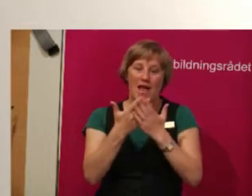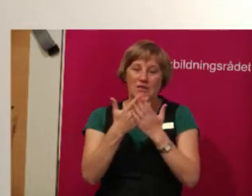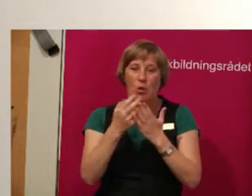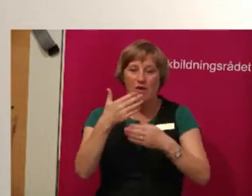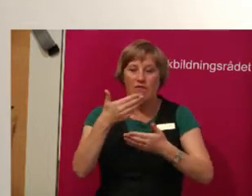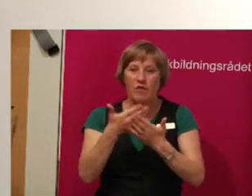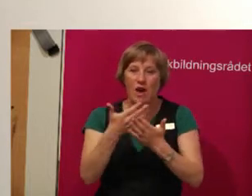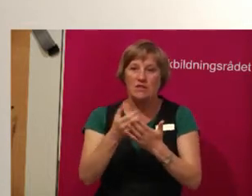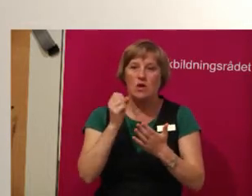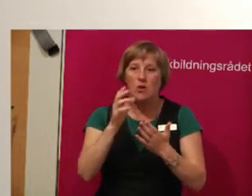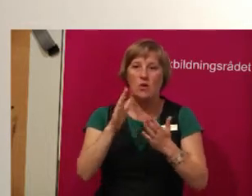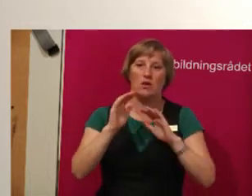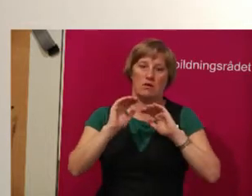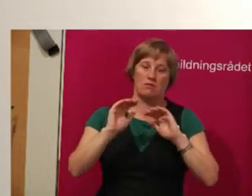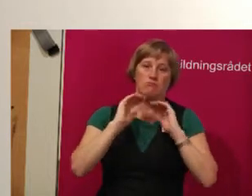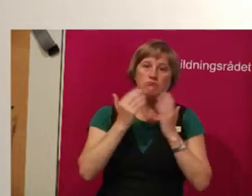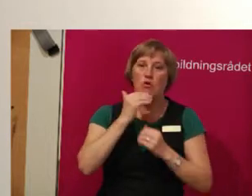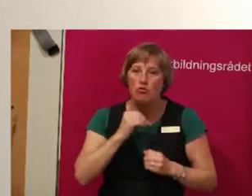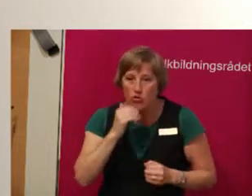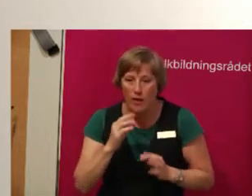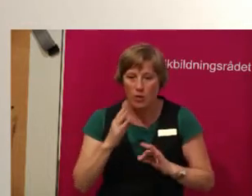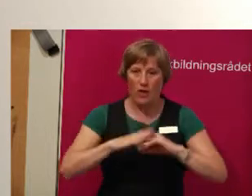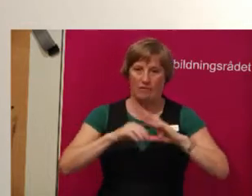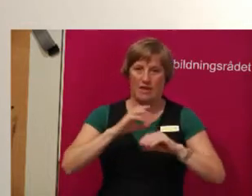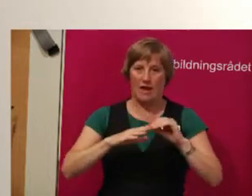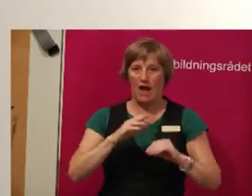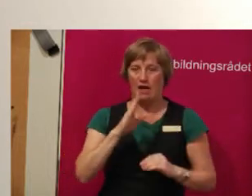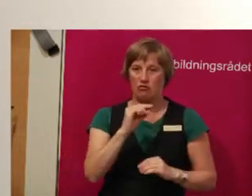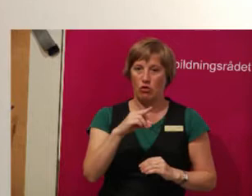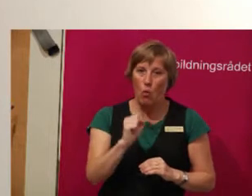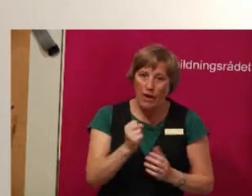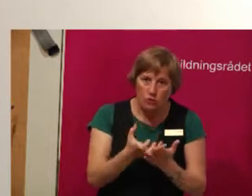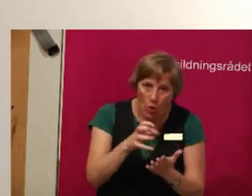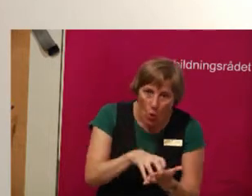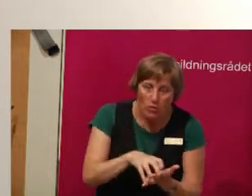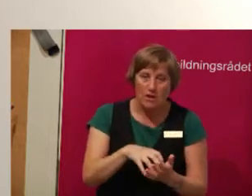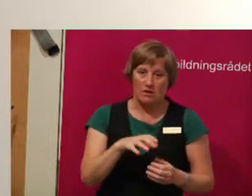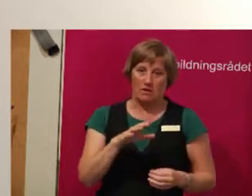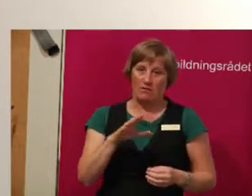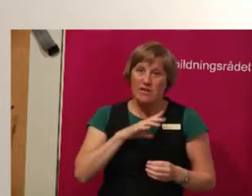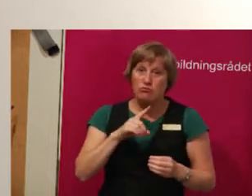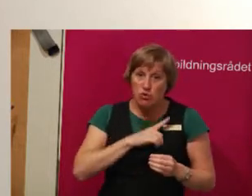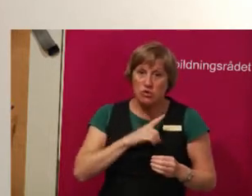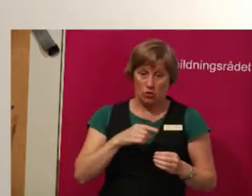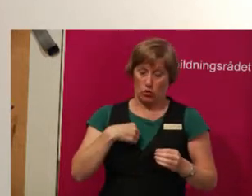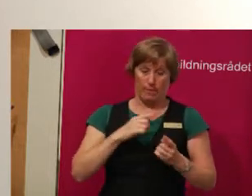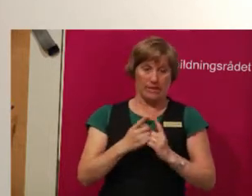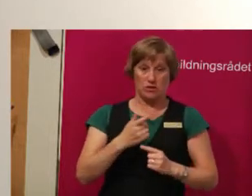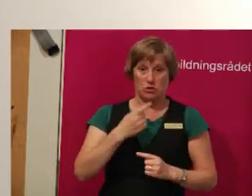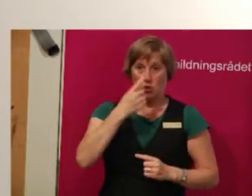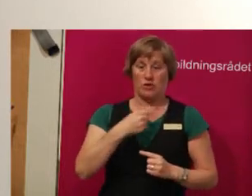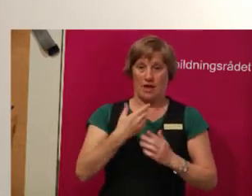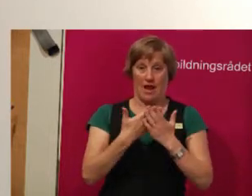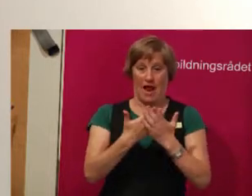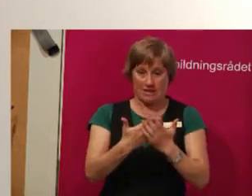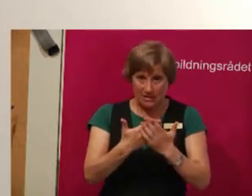hur man tar hand om ungdomar, hur hanterar man drogsituationer och så vidare. Så du har en gigantisk bredd. Så jag gör mig väldigt, väldigt stolt varje gång jag tittar i de listorna